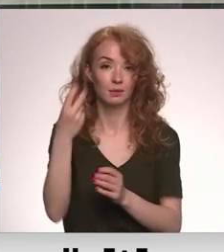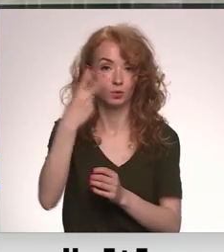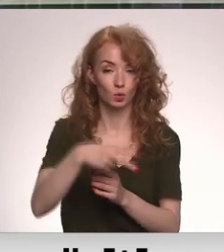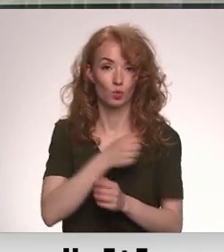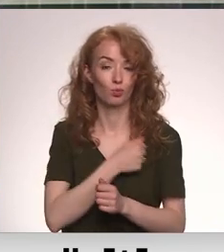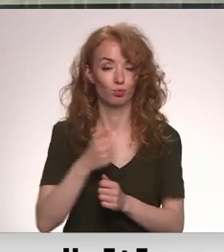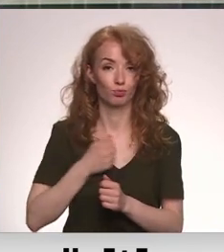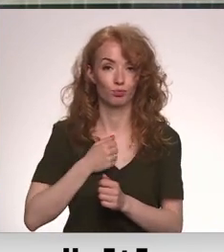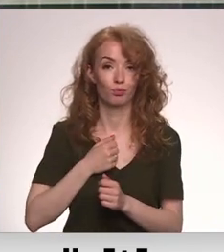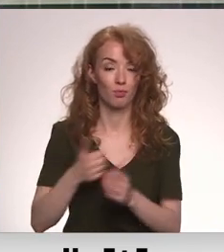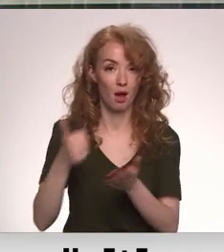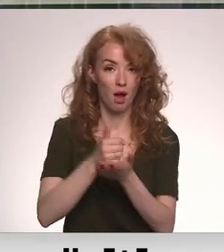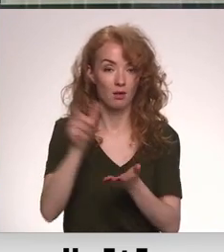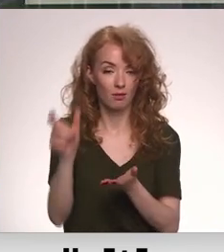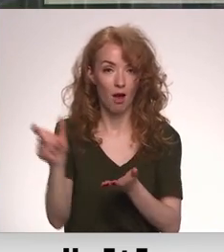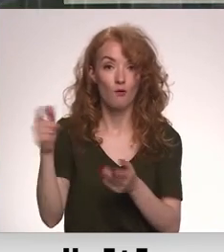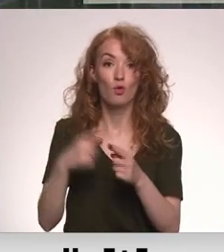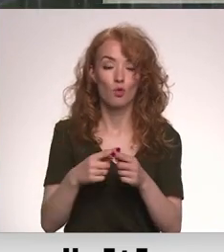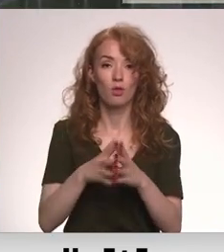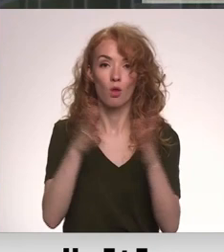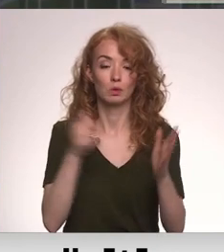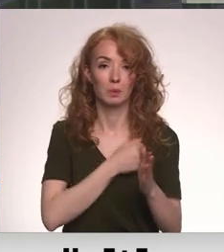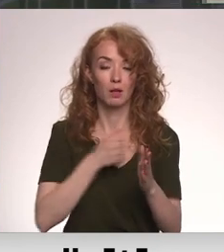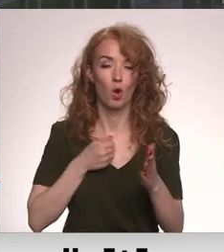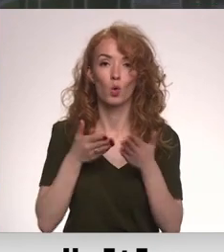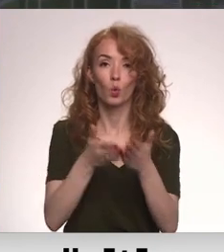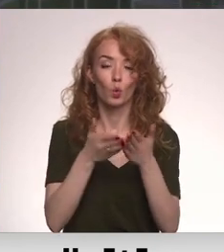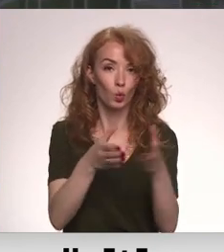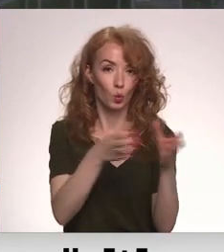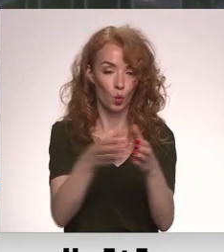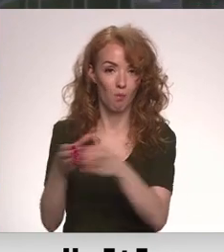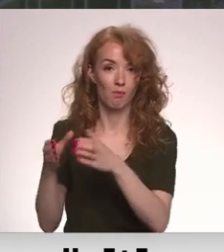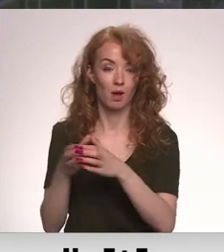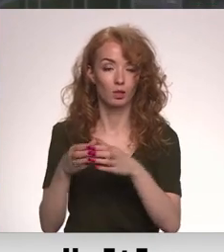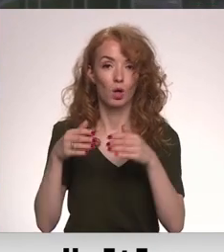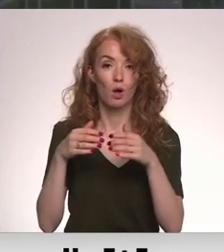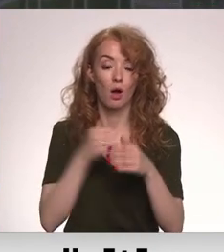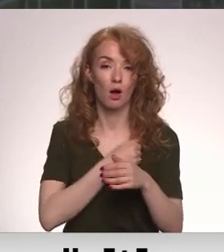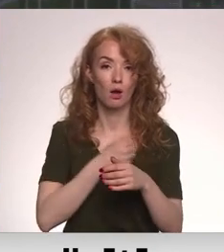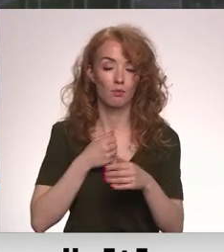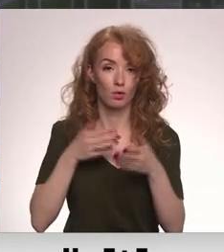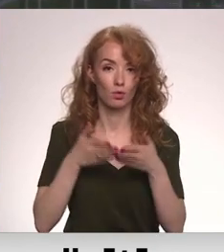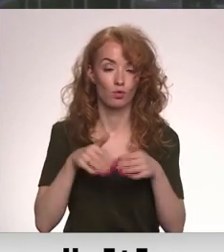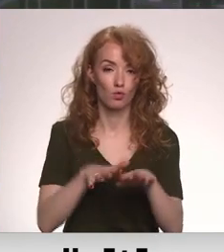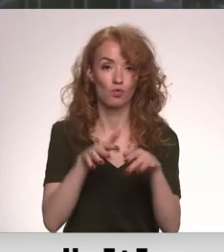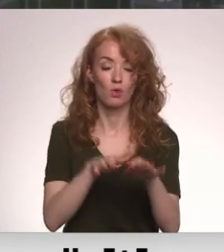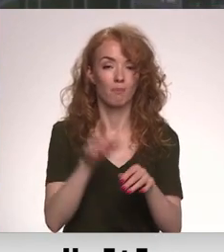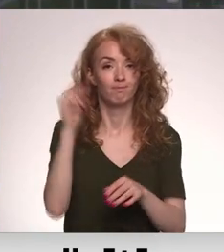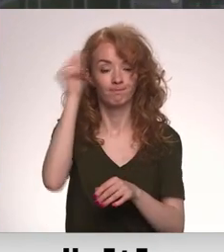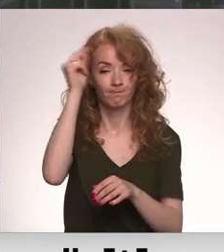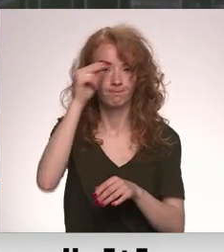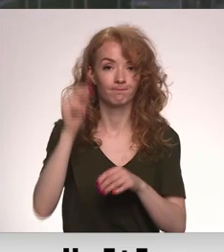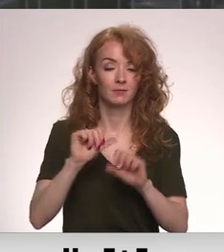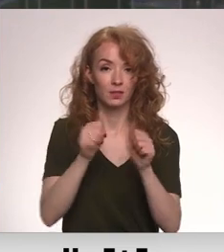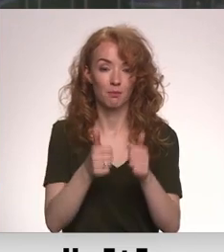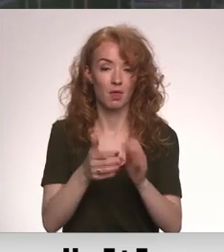320 bruņoto spēku pārstāvju un vairākas militāro kuģu grupas. Jūras spēku mācībmērķis ir pilnveidot